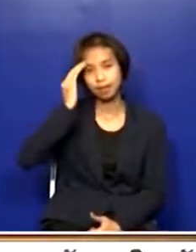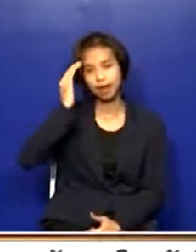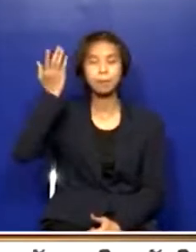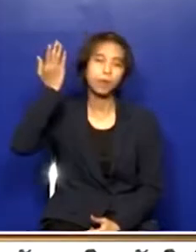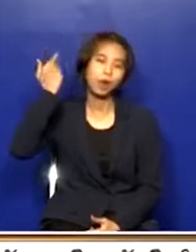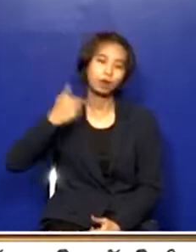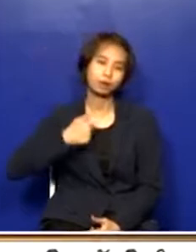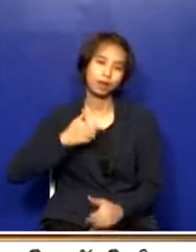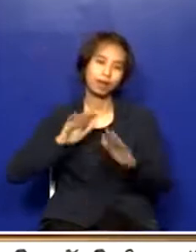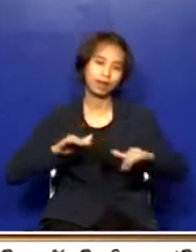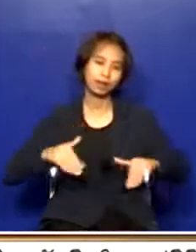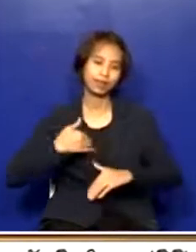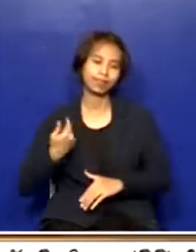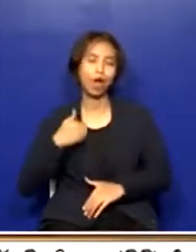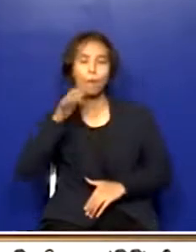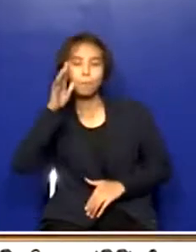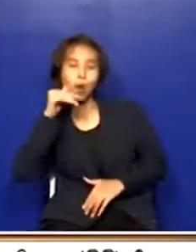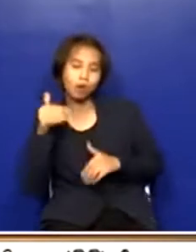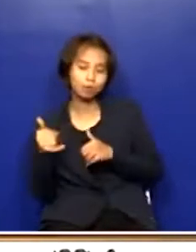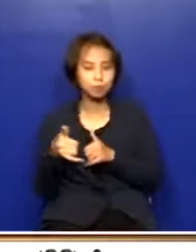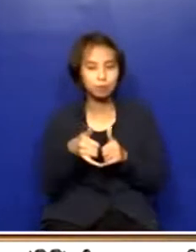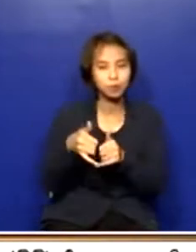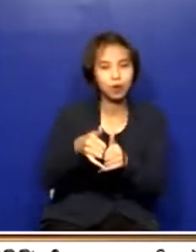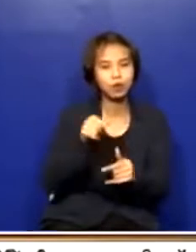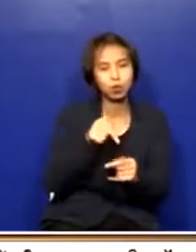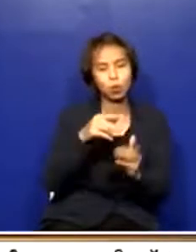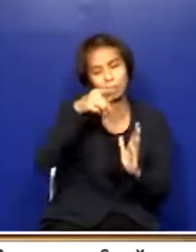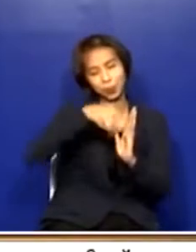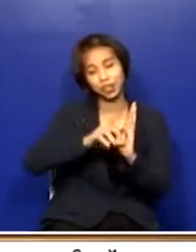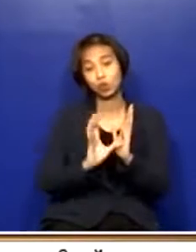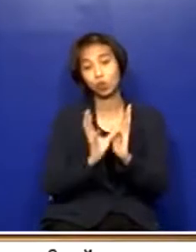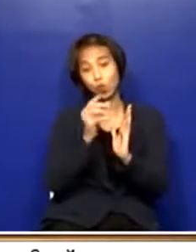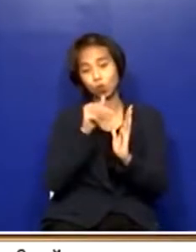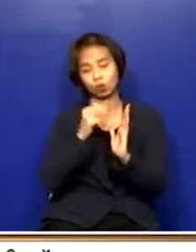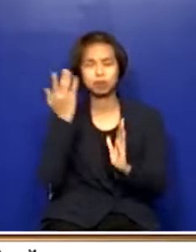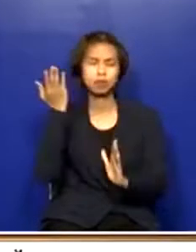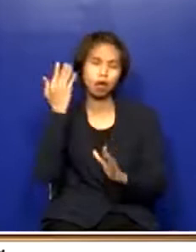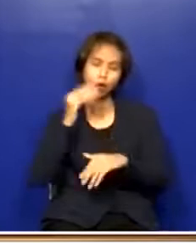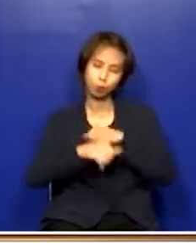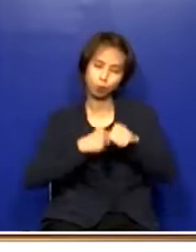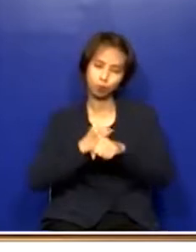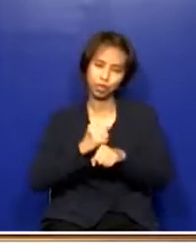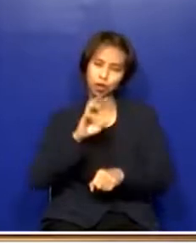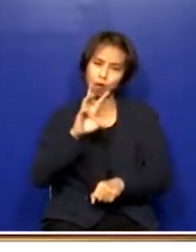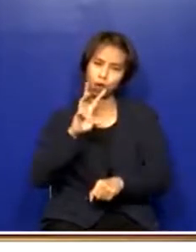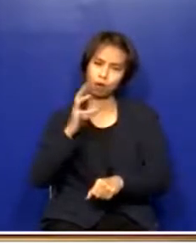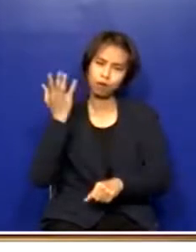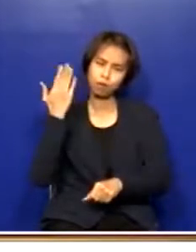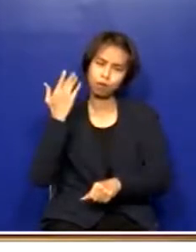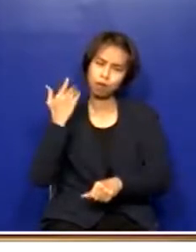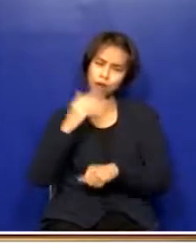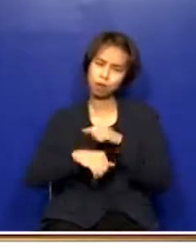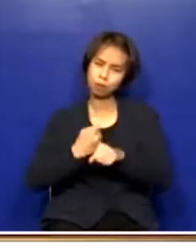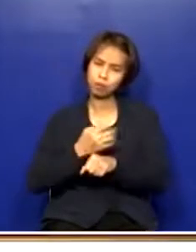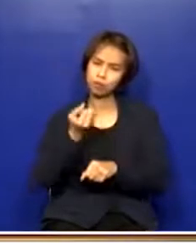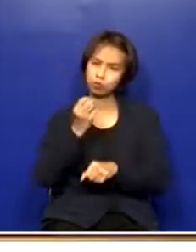ๆเคยตามบีดาผมไปทนิกรมทุ่งสารจหวพศโลก ปีพ.ส. 2,052ผมมาเป็นน้